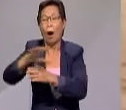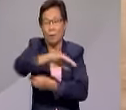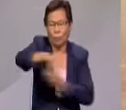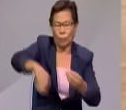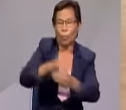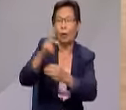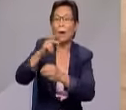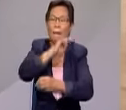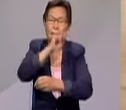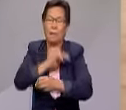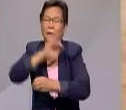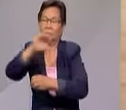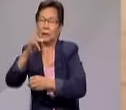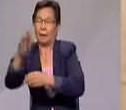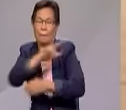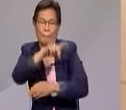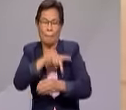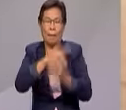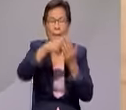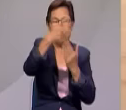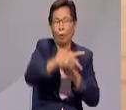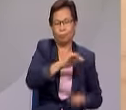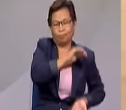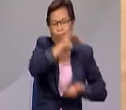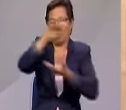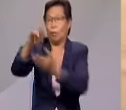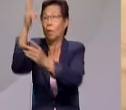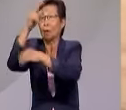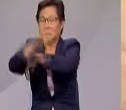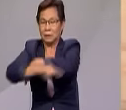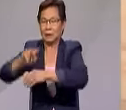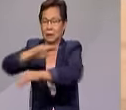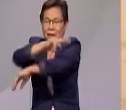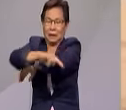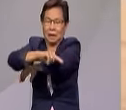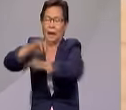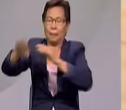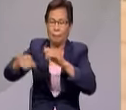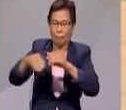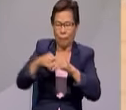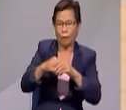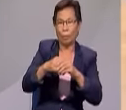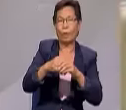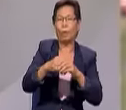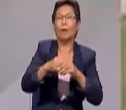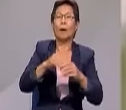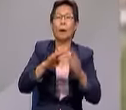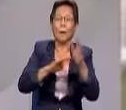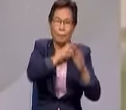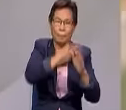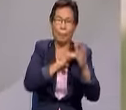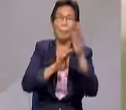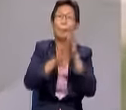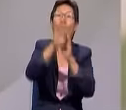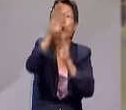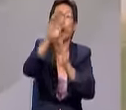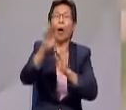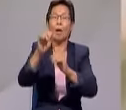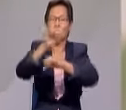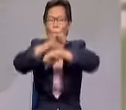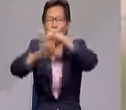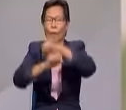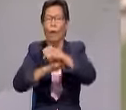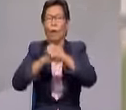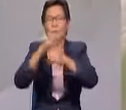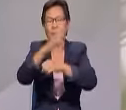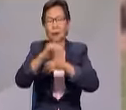Raya sebagai pemilik projek. Ia diserahkan semula kepada Kerajaan Negeri melalui Kementerian Pembangunan Infrastruktur dan Jabatan Kerja Raya Sabah